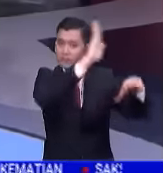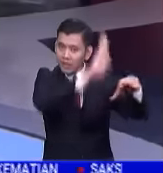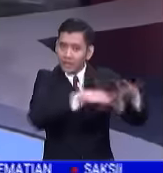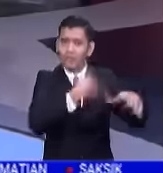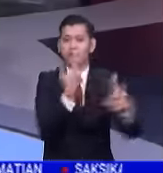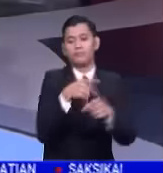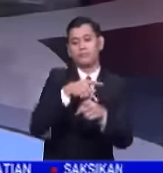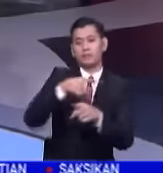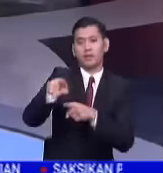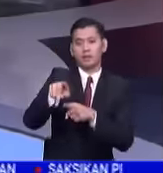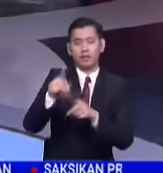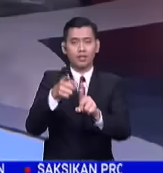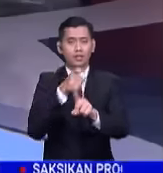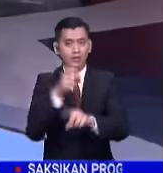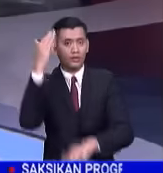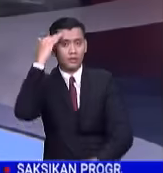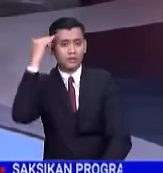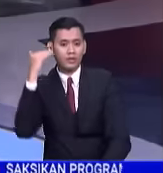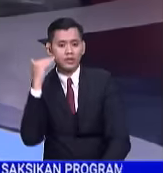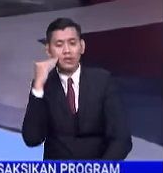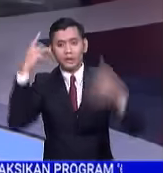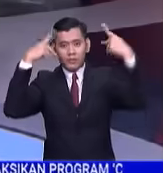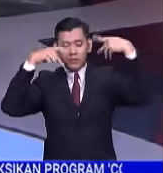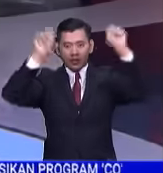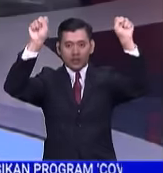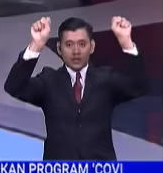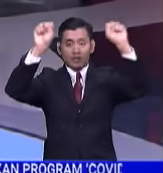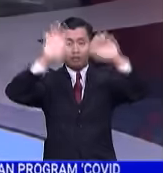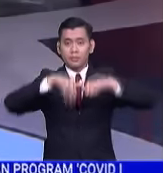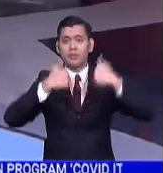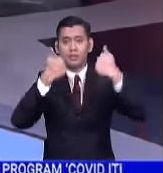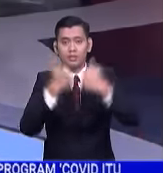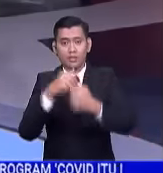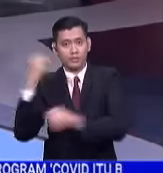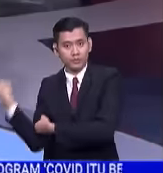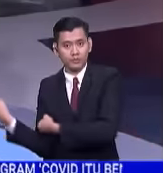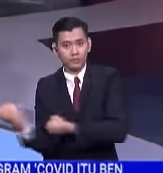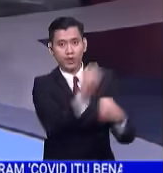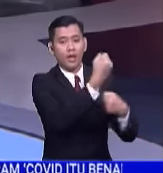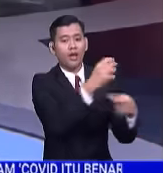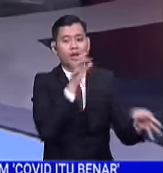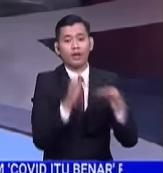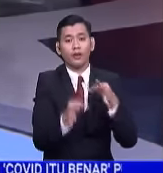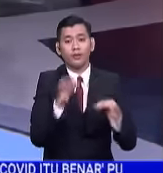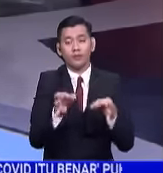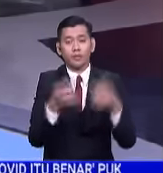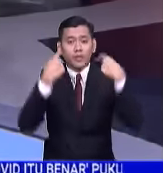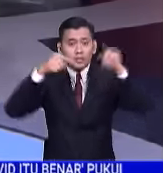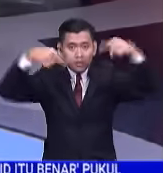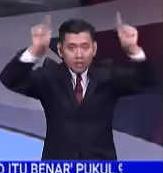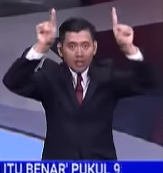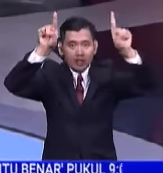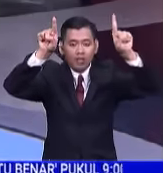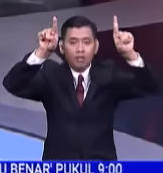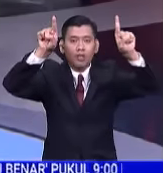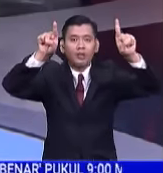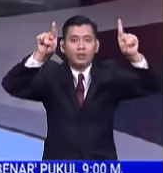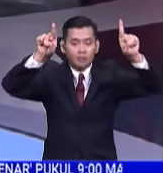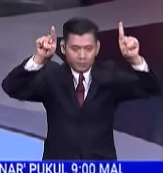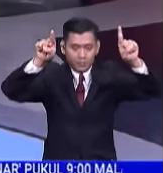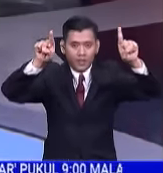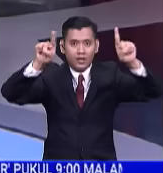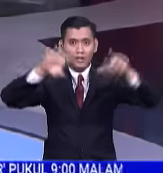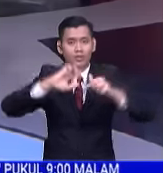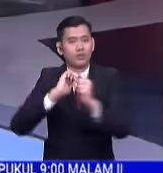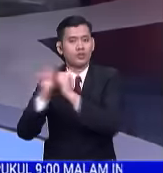Selatan. Presiden BFM, Sazali Hussein berkata jika kerjasama ini berjaya bermakna buat julung kalinya dalam tempoh 20 tahun sukan